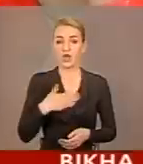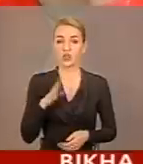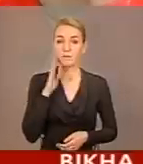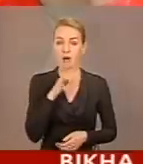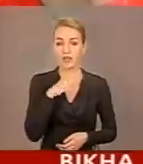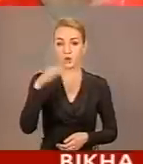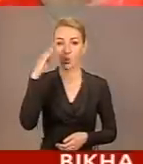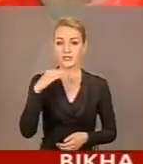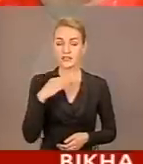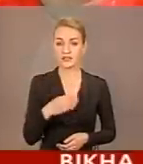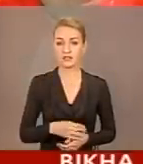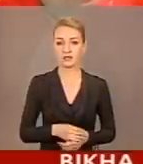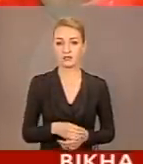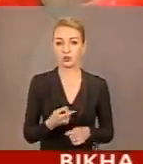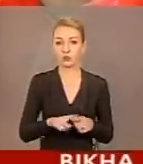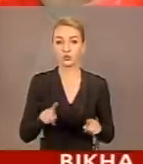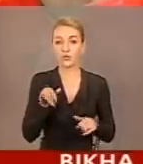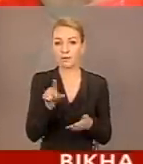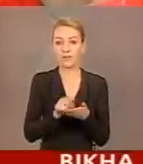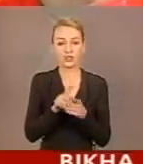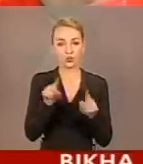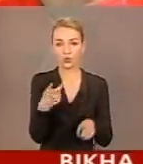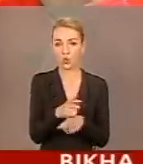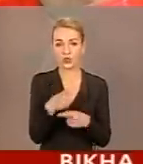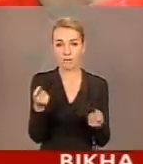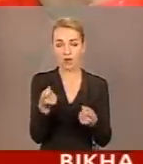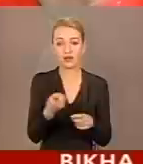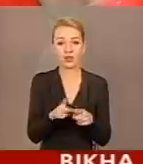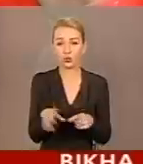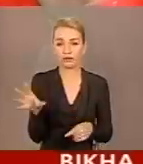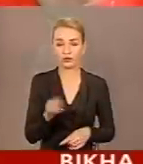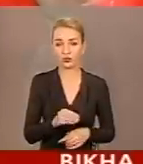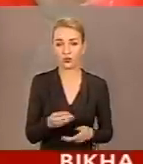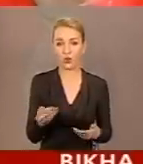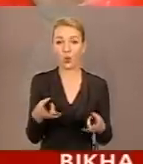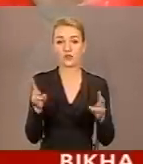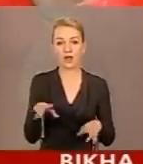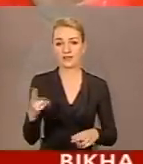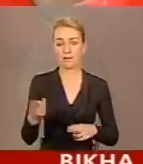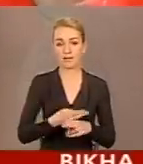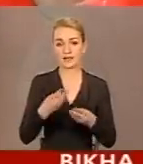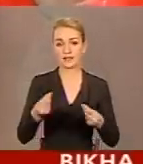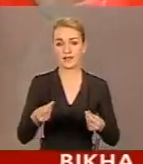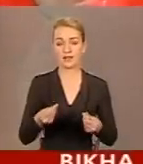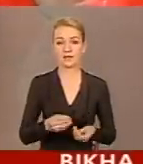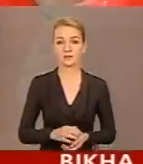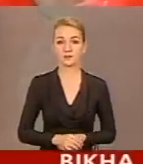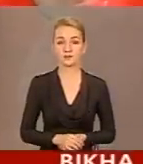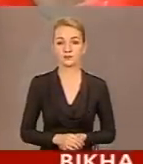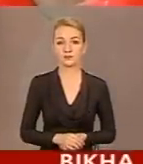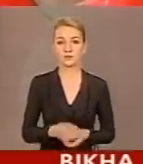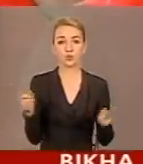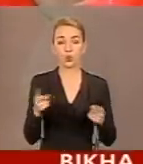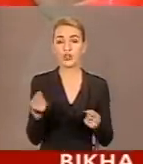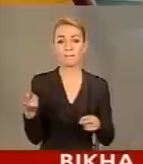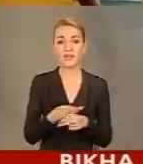матері, отці, тому що у них пенсії теж дуже маленькі. Це все залишиться без грошей. Коротше, без